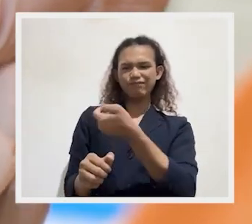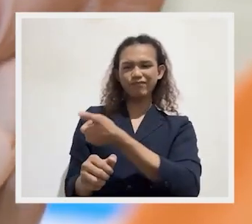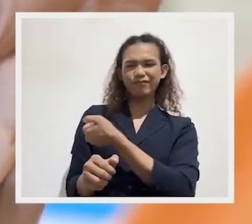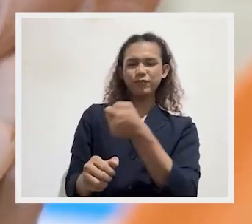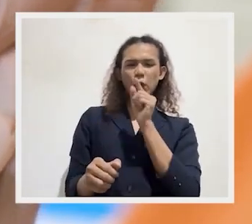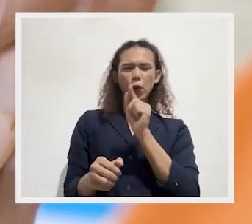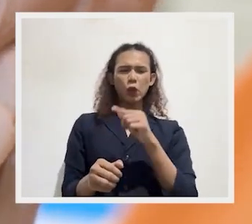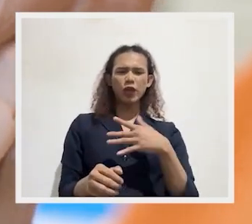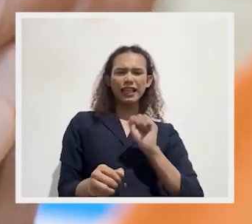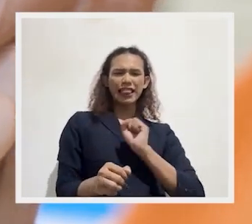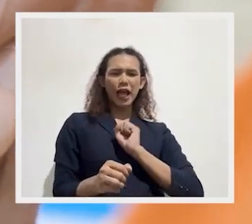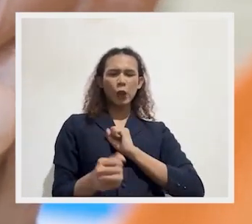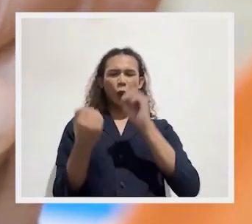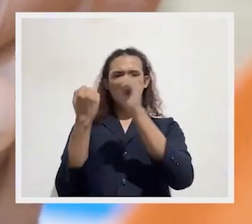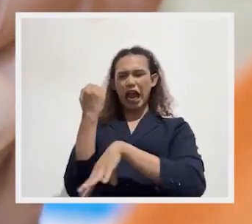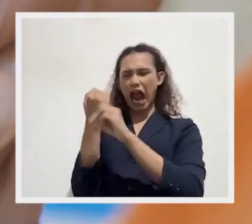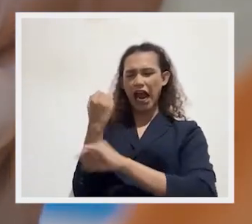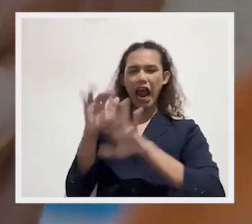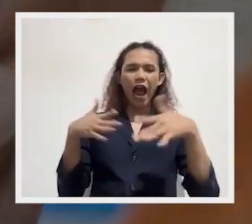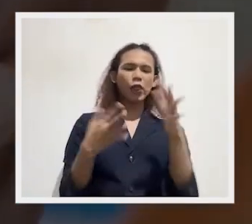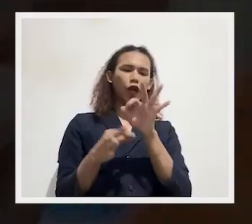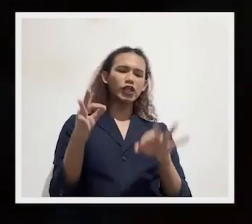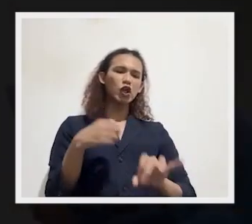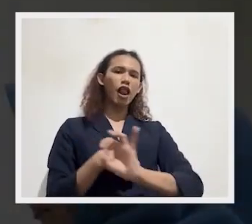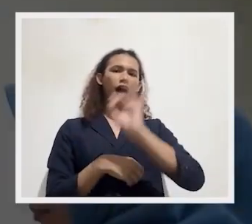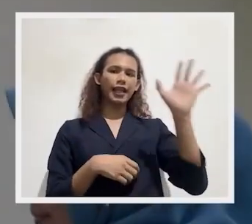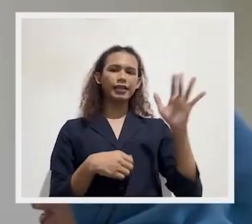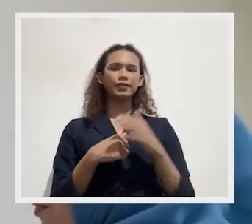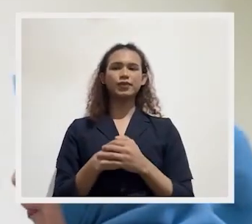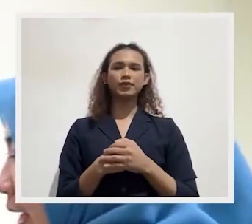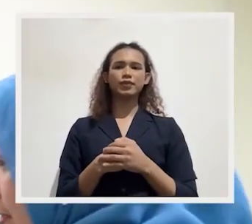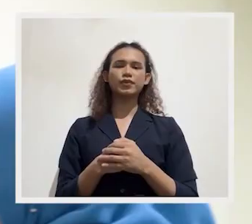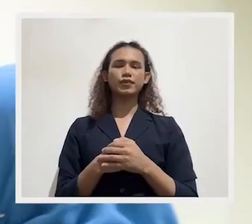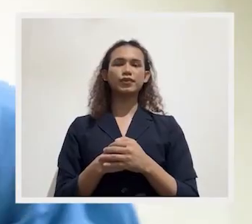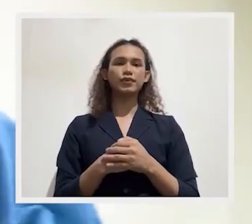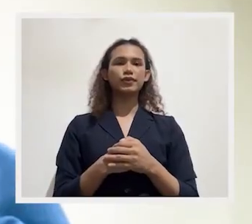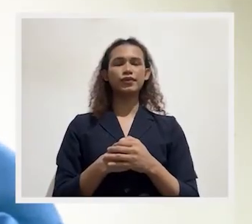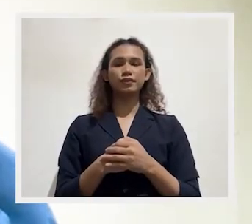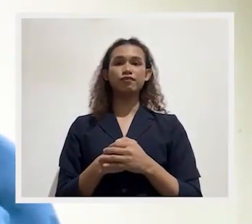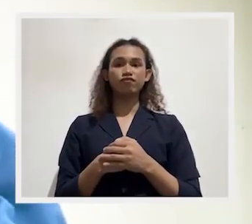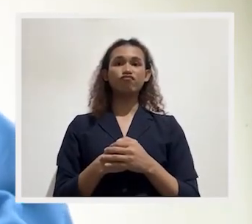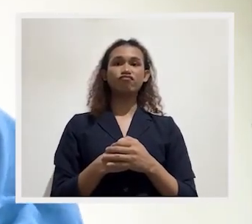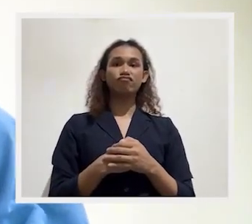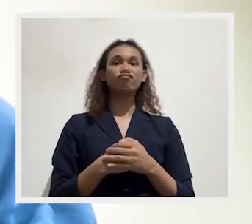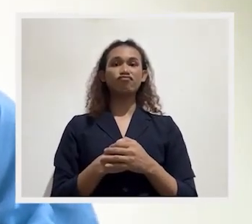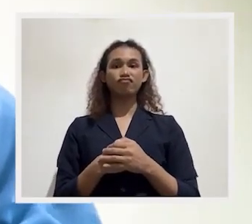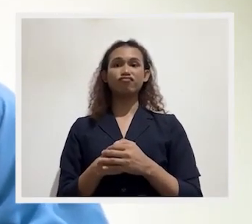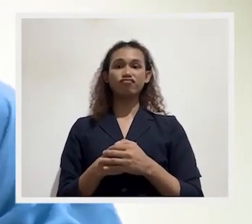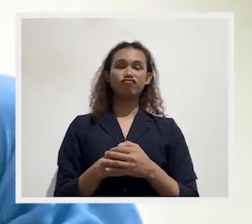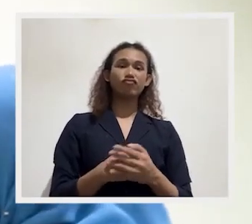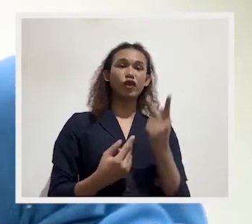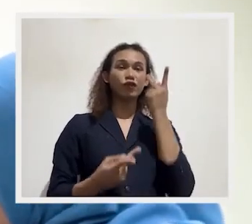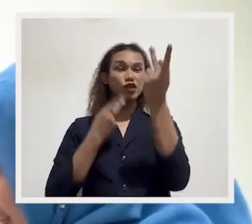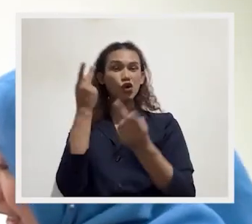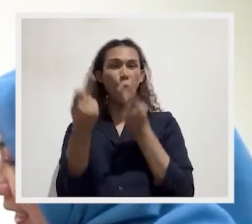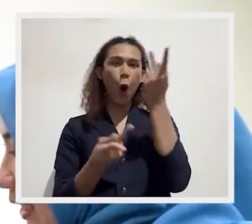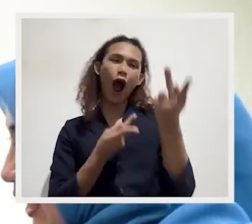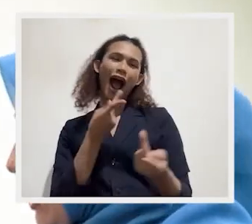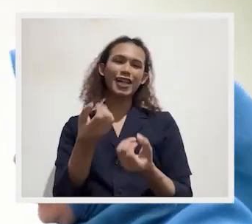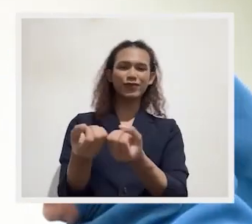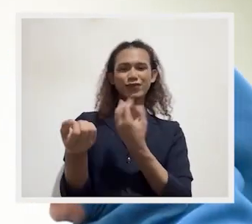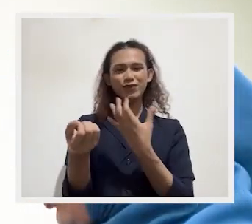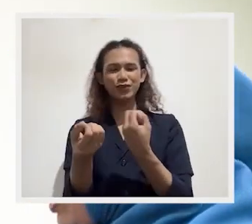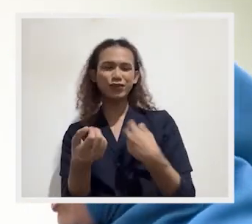menghindari terjadinya perdarahan dan risiko lainnya. Melalui media audiovisual pengkajian